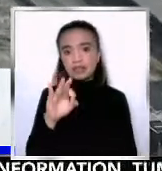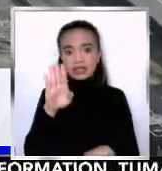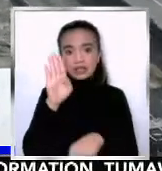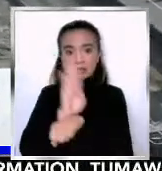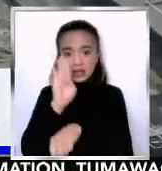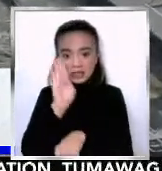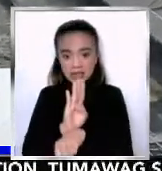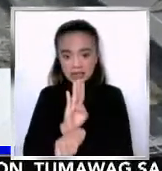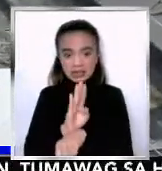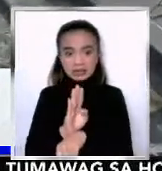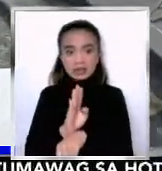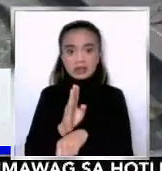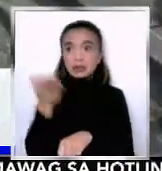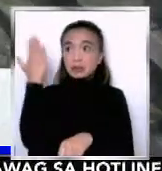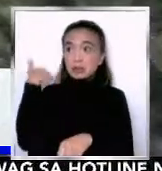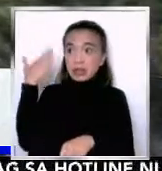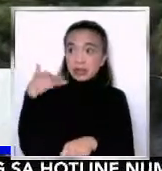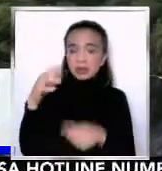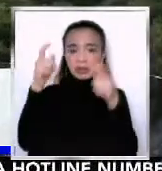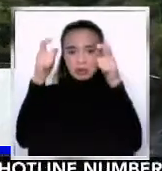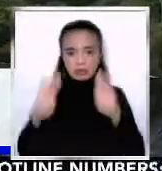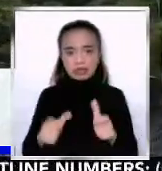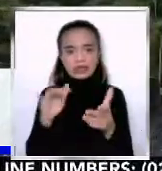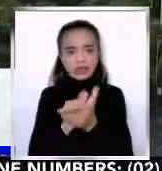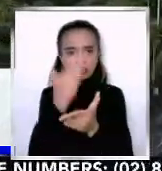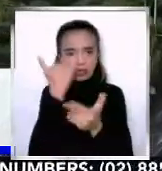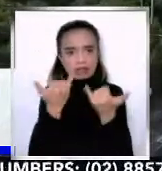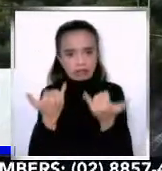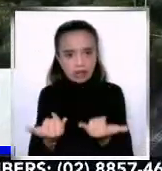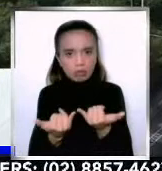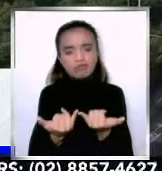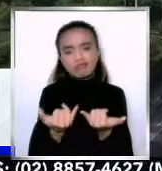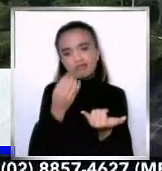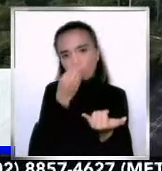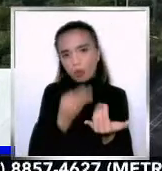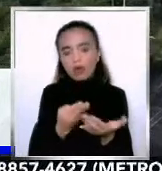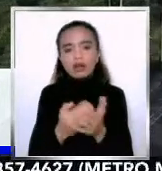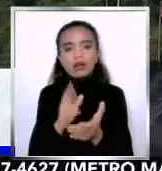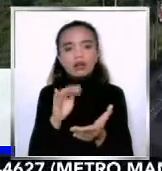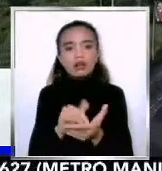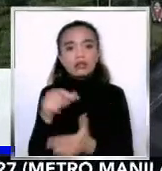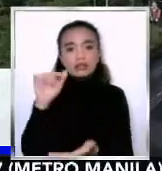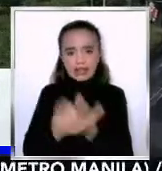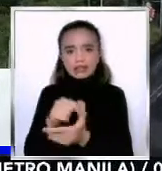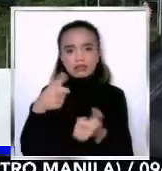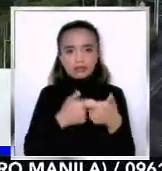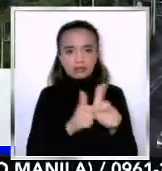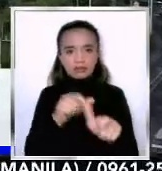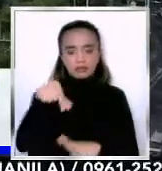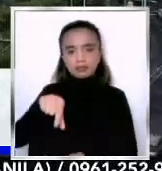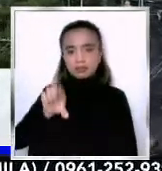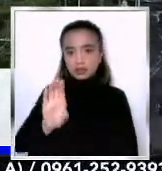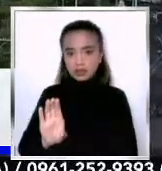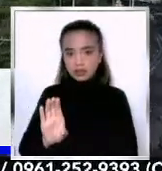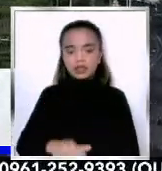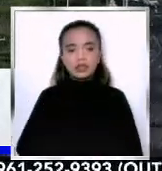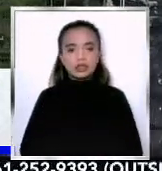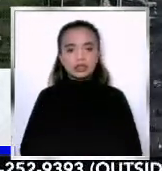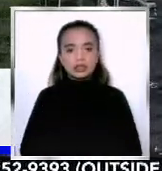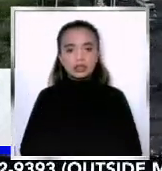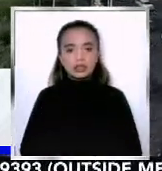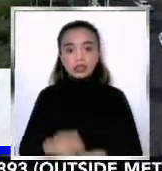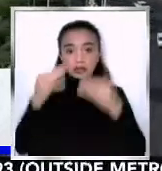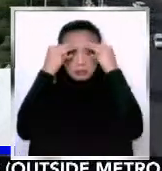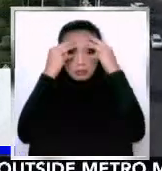lockdown, kaya may targeted na ito ngayon. Bagamat ito na raw ang sinusunod ng Quezon City sa ngayon, nakatakdang pirmahan anumang oras ni Mayor Joy Belmonte